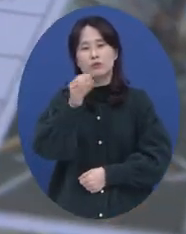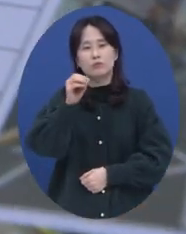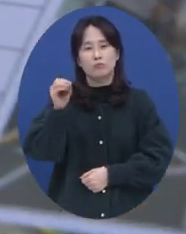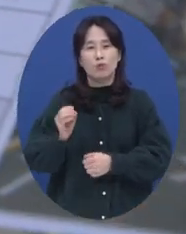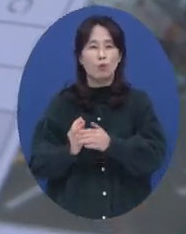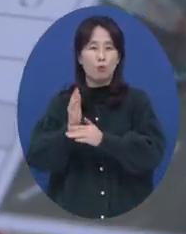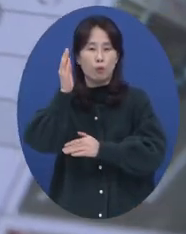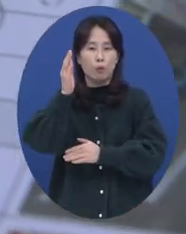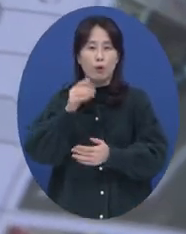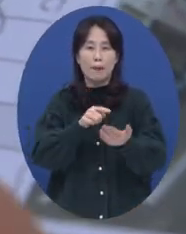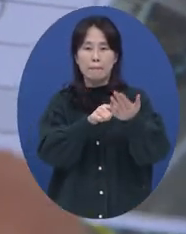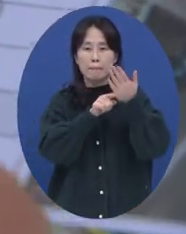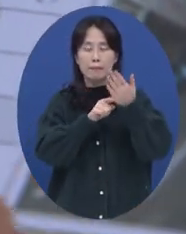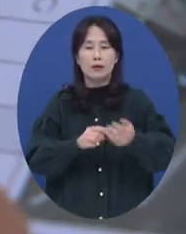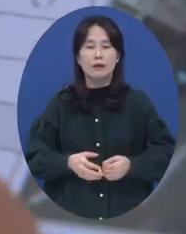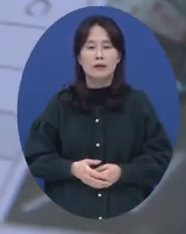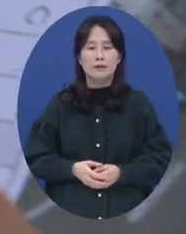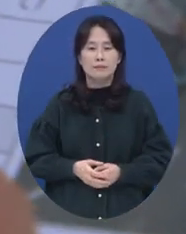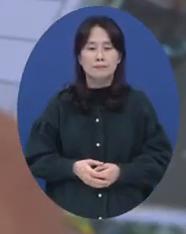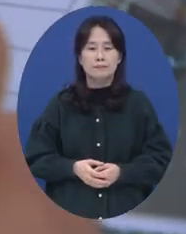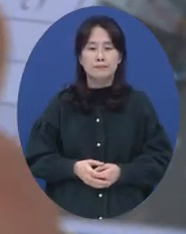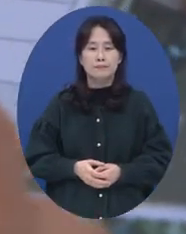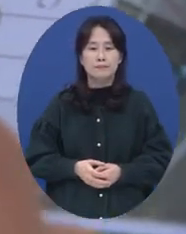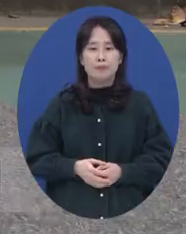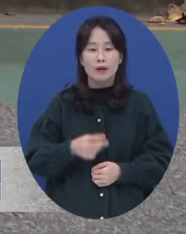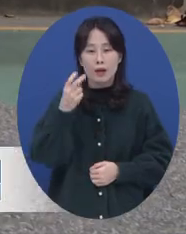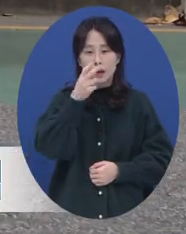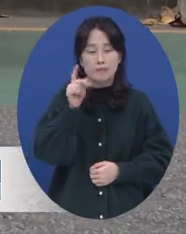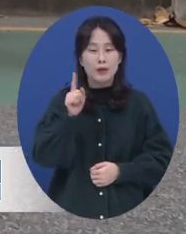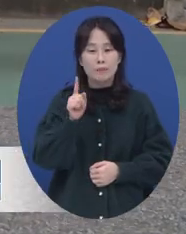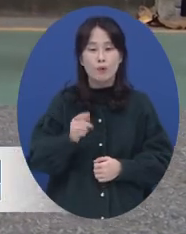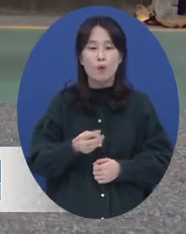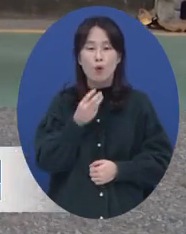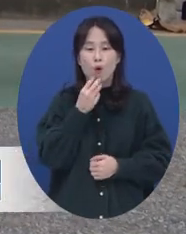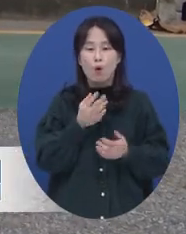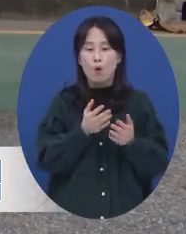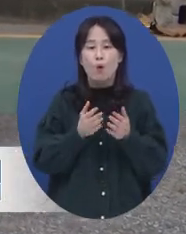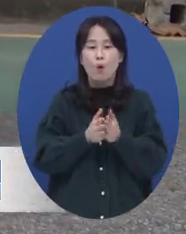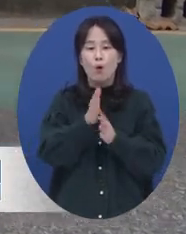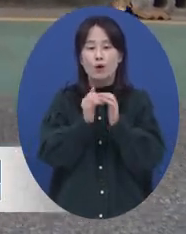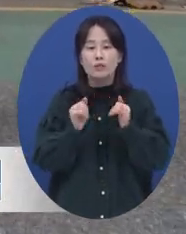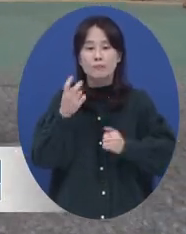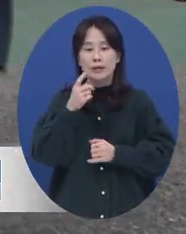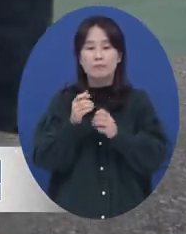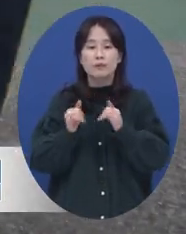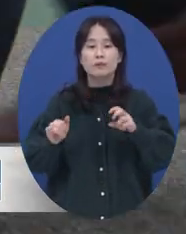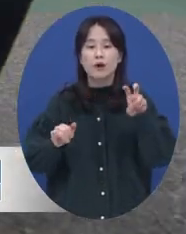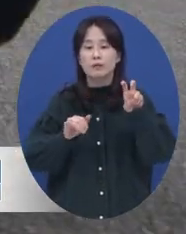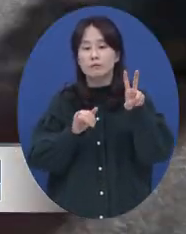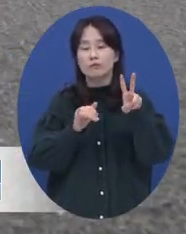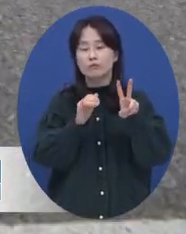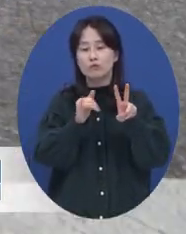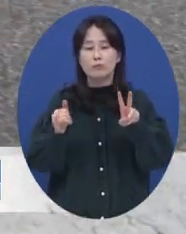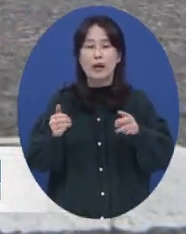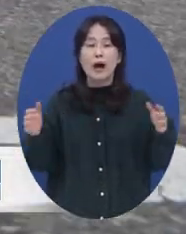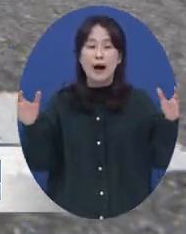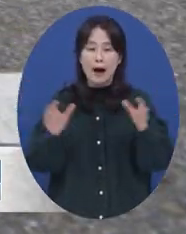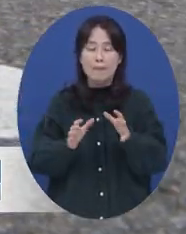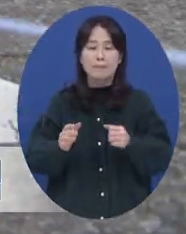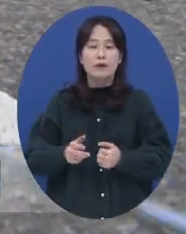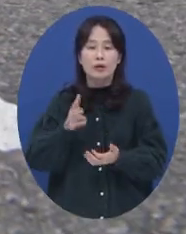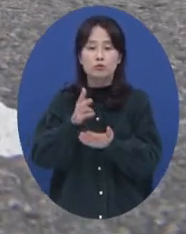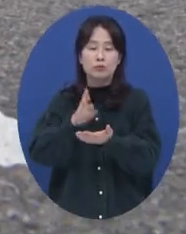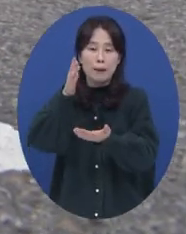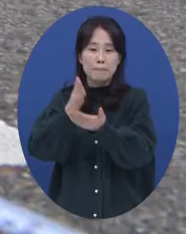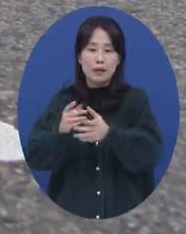곳이 무려 60%가 넘는 것으로 드러났습니다. 이번 감사에선 경기도와 시민감사관 22명이 함께